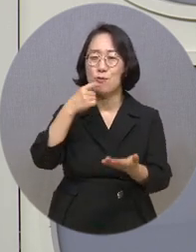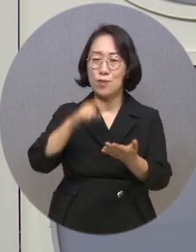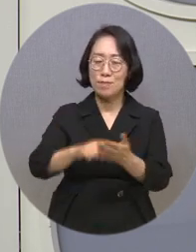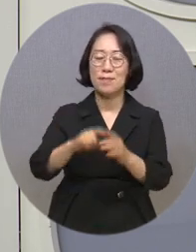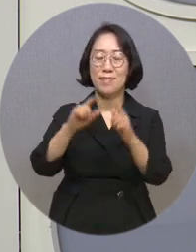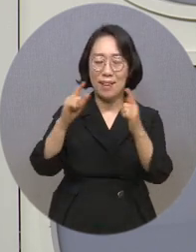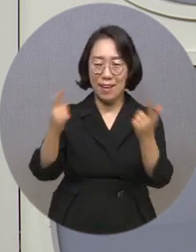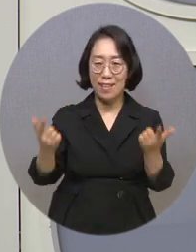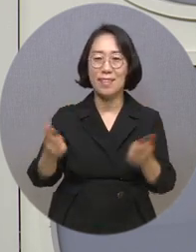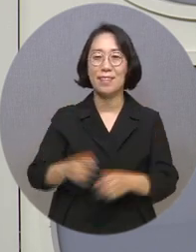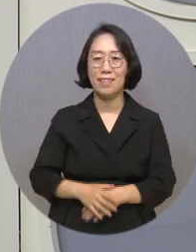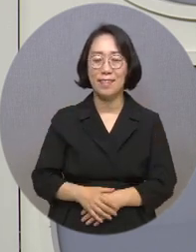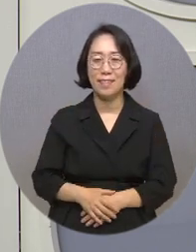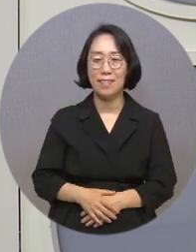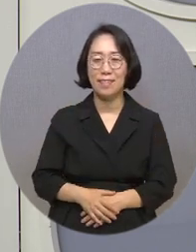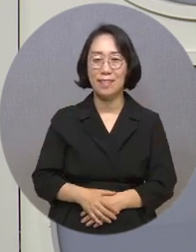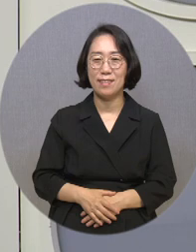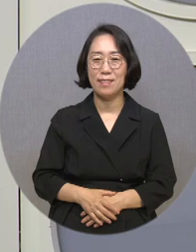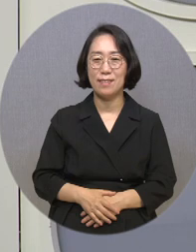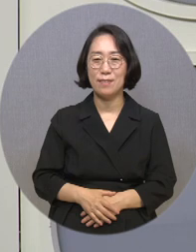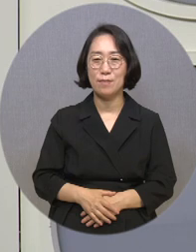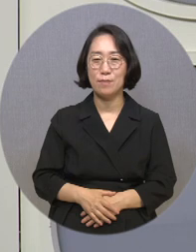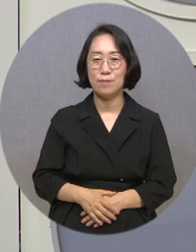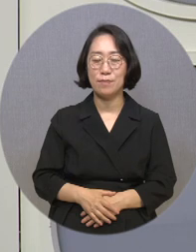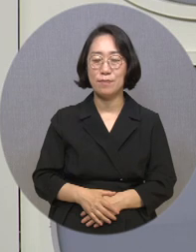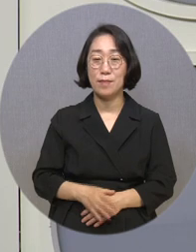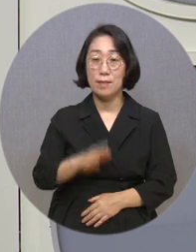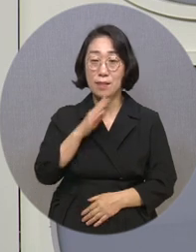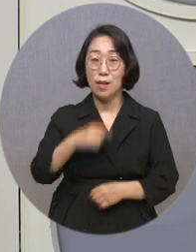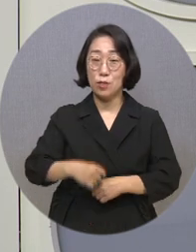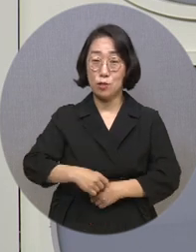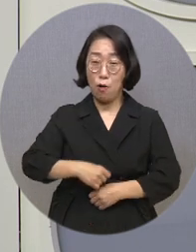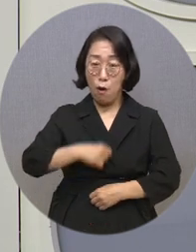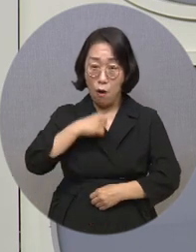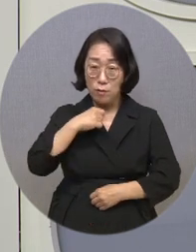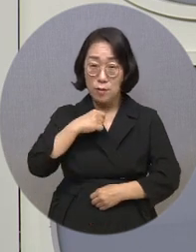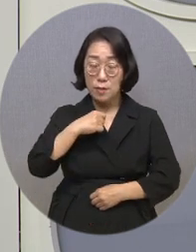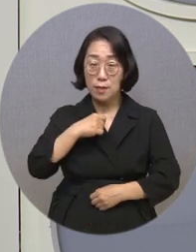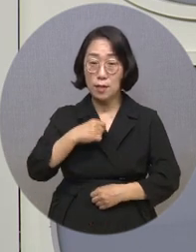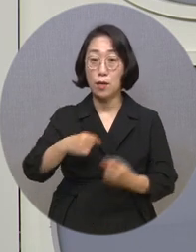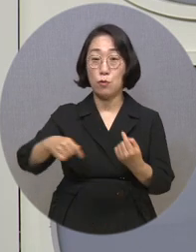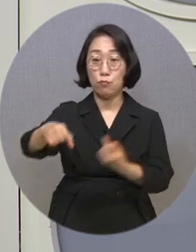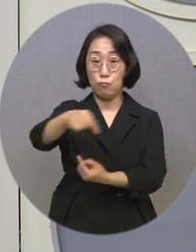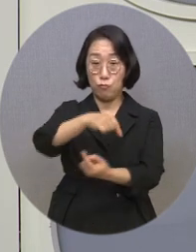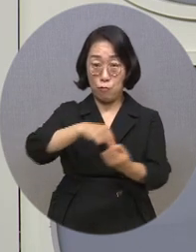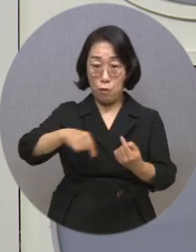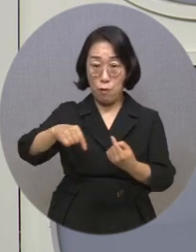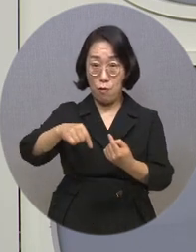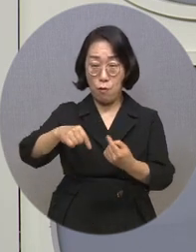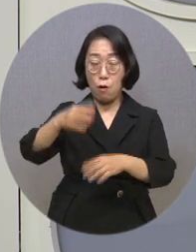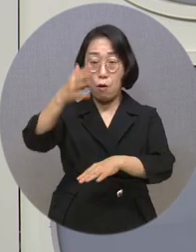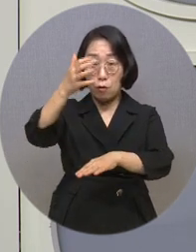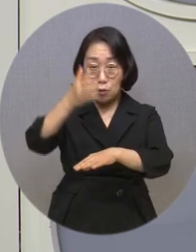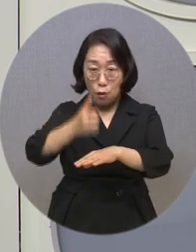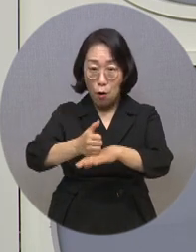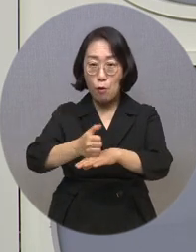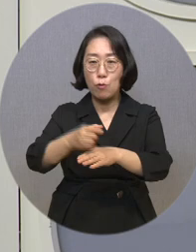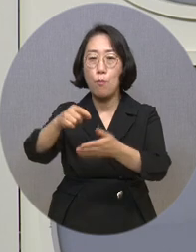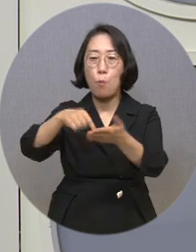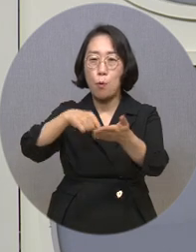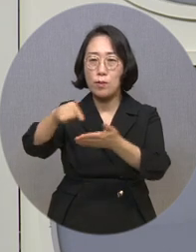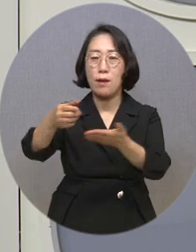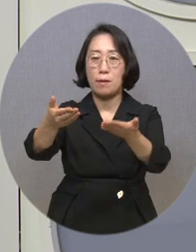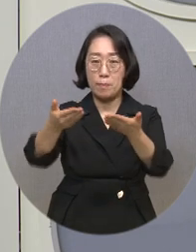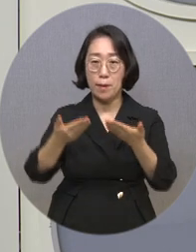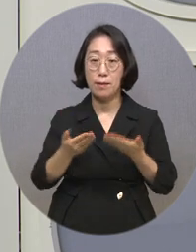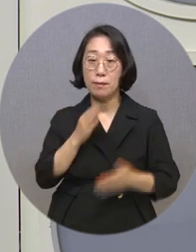아니에요. 그래서 저기 정직하게 운영하면은 그 정직한 거를 보상을 받게 돼 있잖아요.